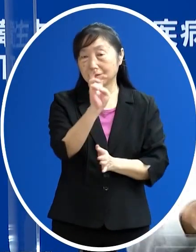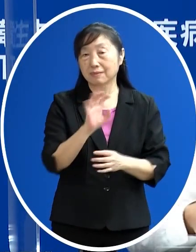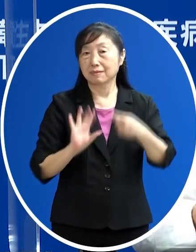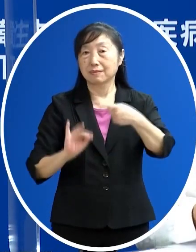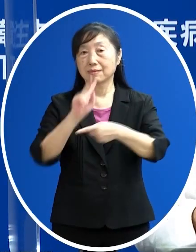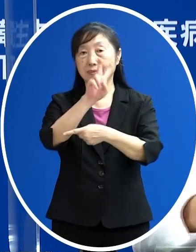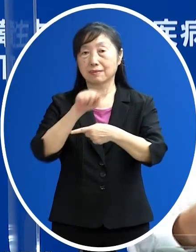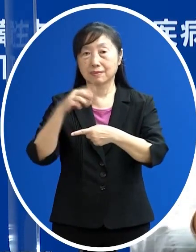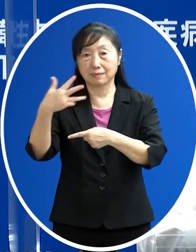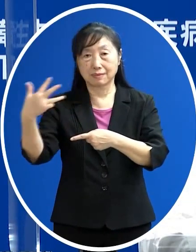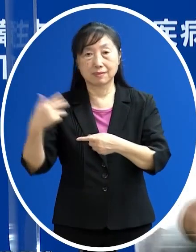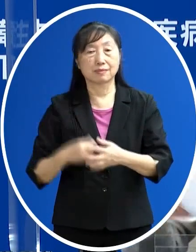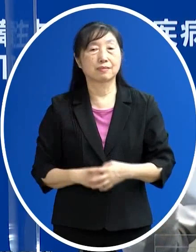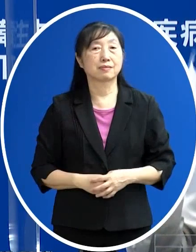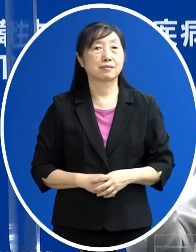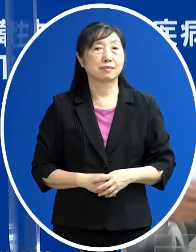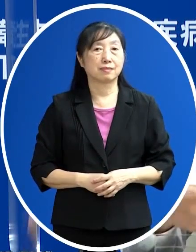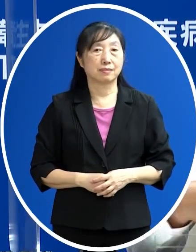性率是 2.88%。